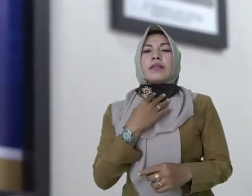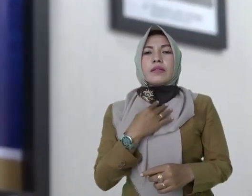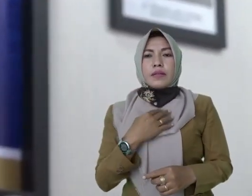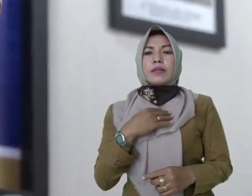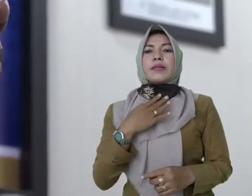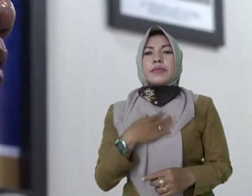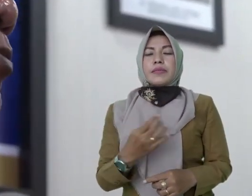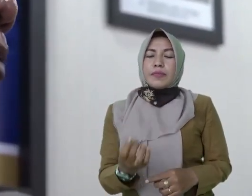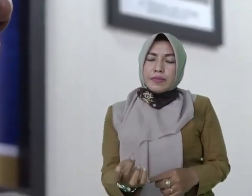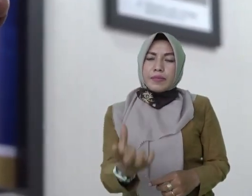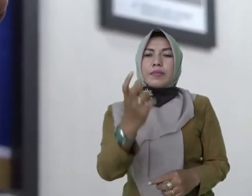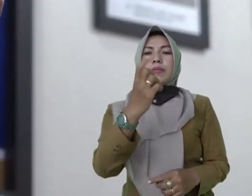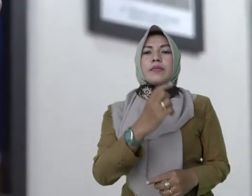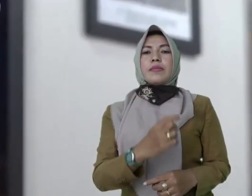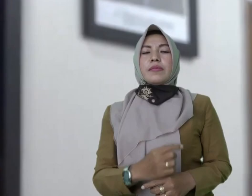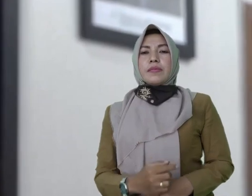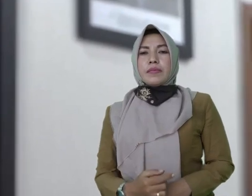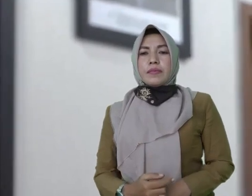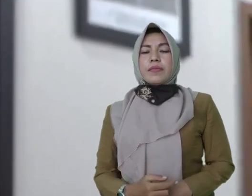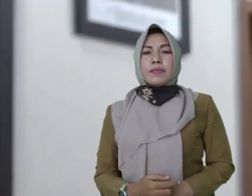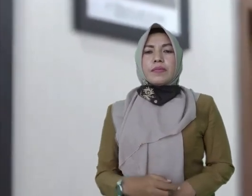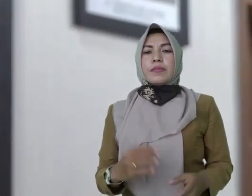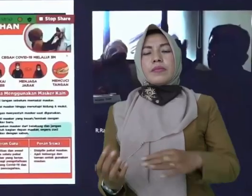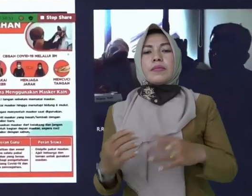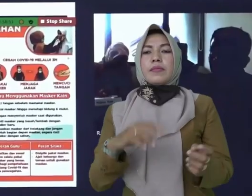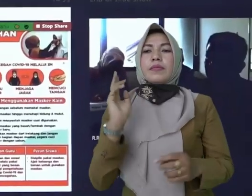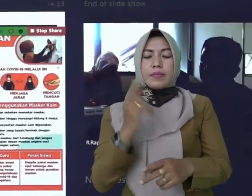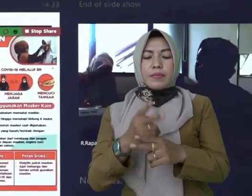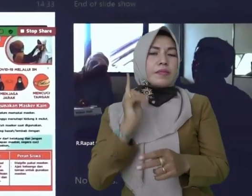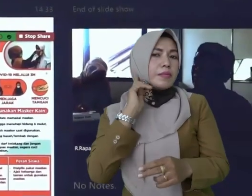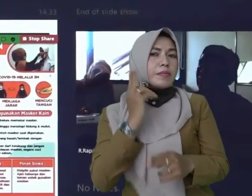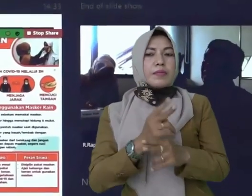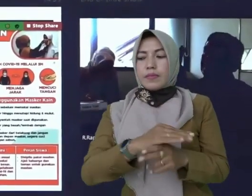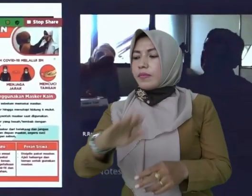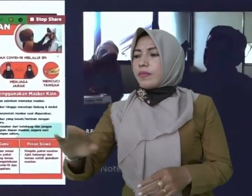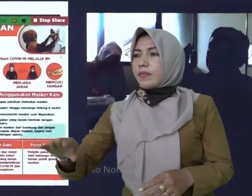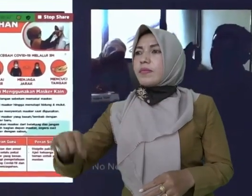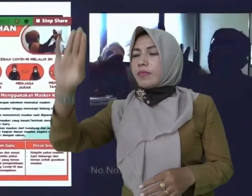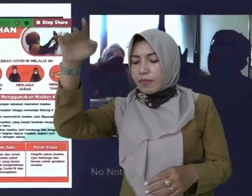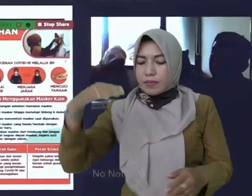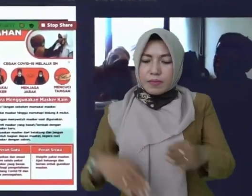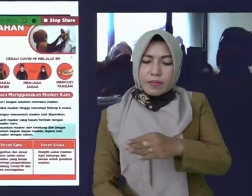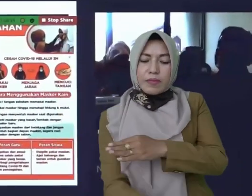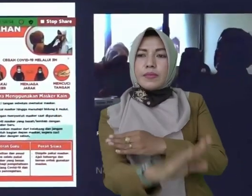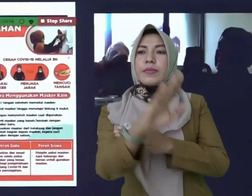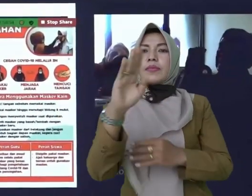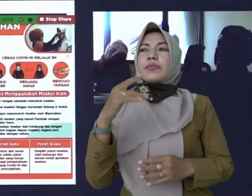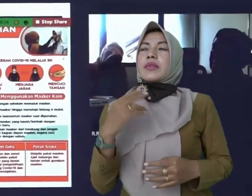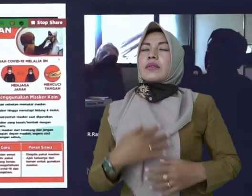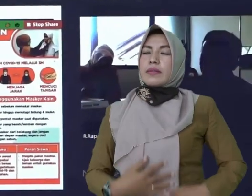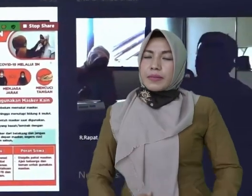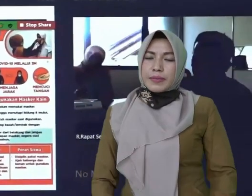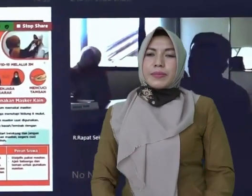satu-satu napasnya 3-4, itu dah berat kali. Ah, udah seperti itu. Jadi kalau ibu guru mendapatkan siswa baru datang